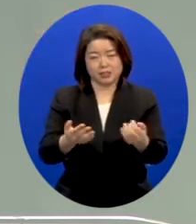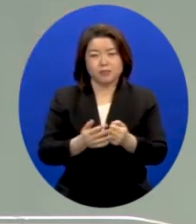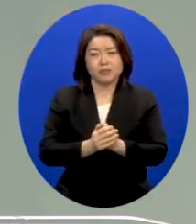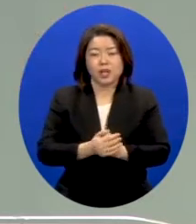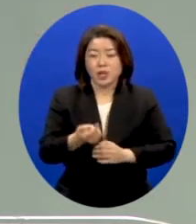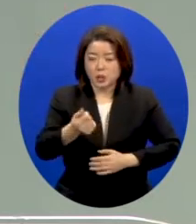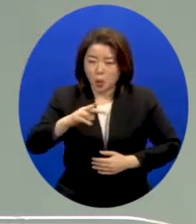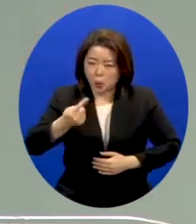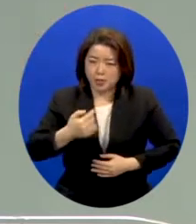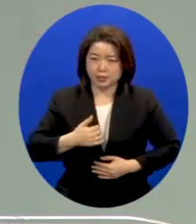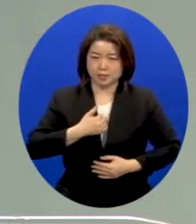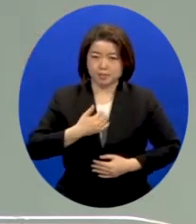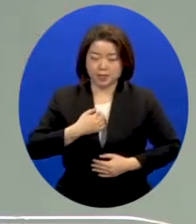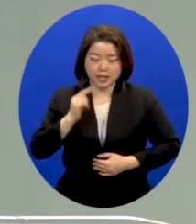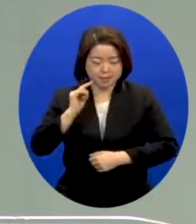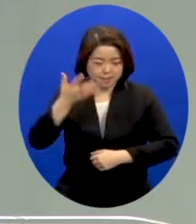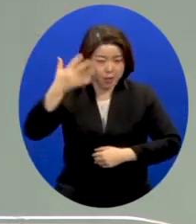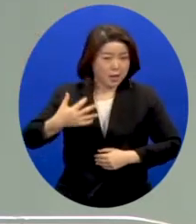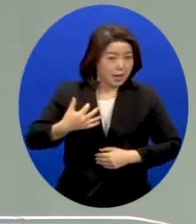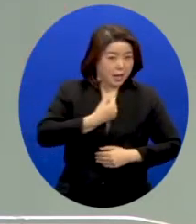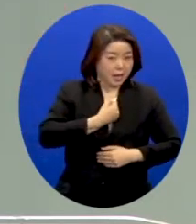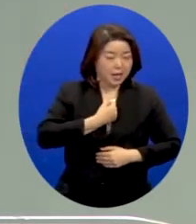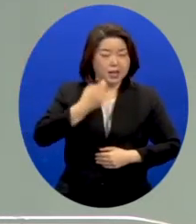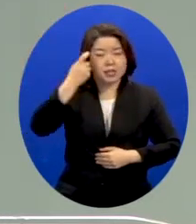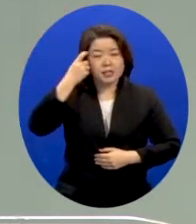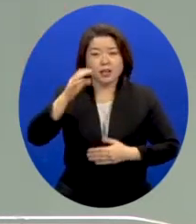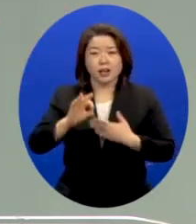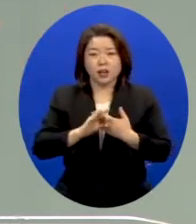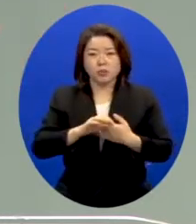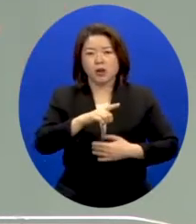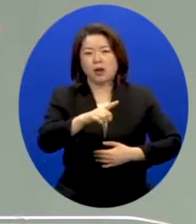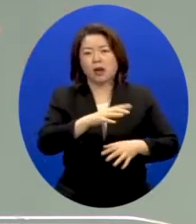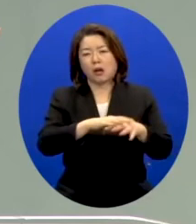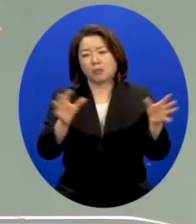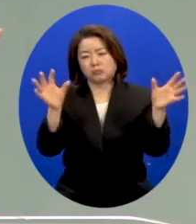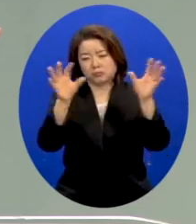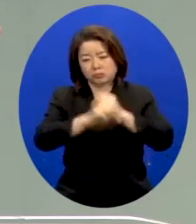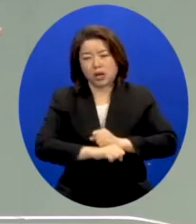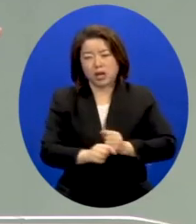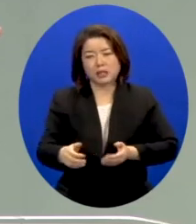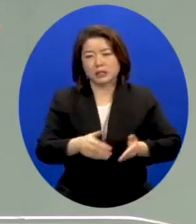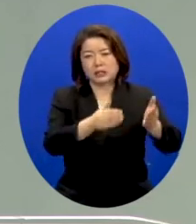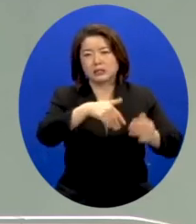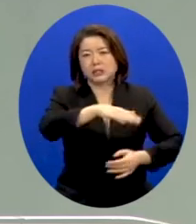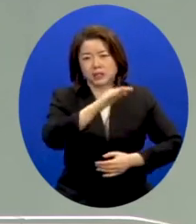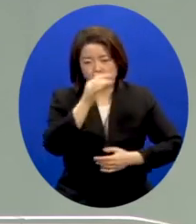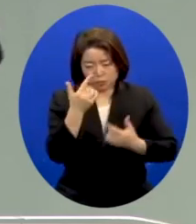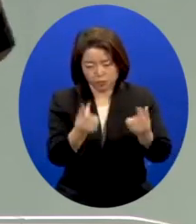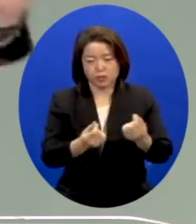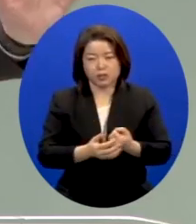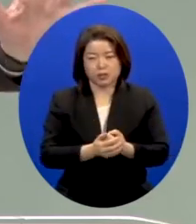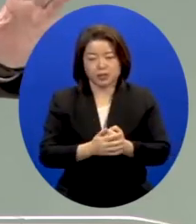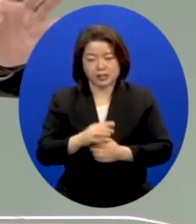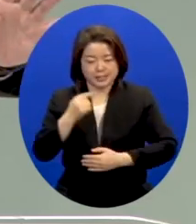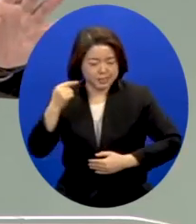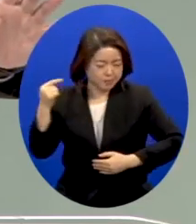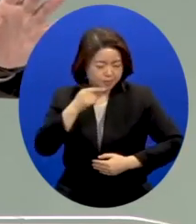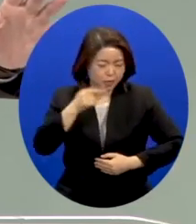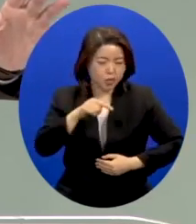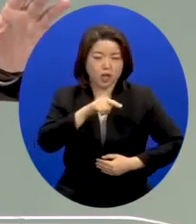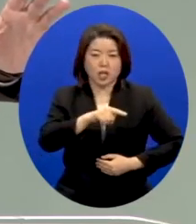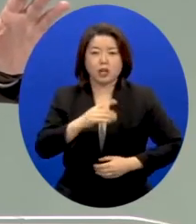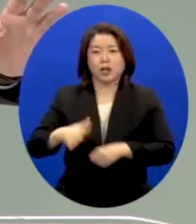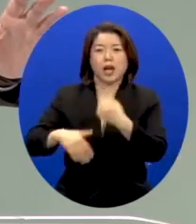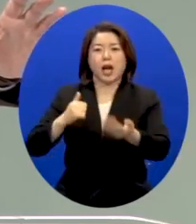조금이라도 그것을 자기 영광으로 삼으려고 하면 그는 망하는 길로 들어서 철저하게 이건 하나님이 하신